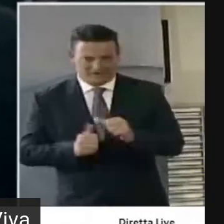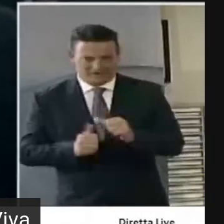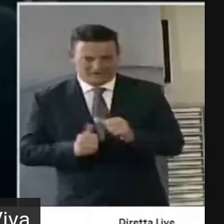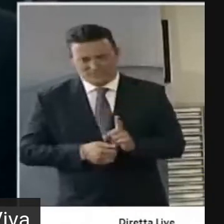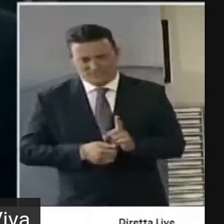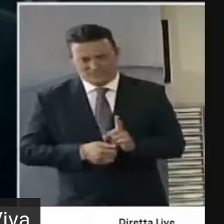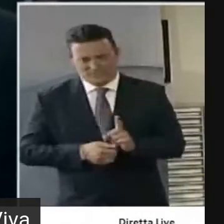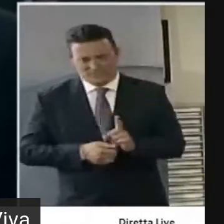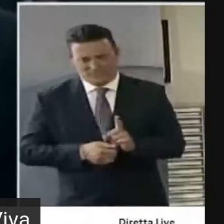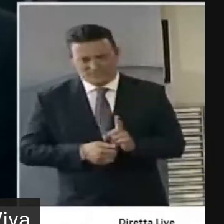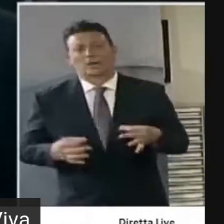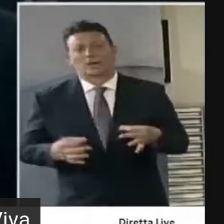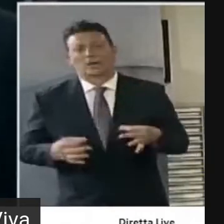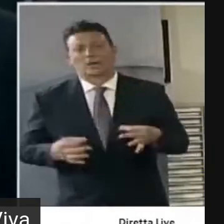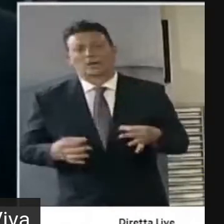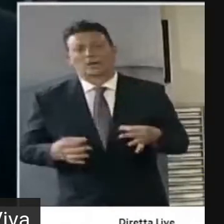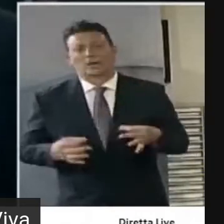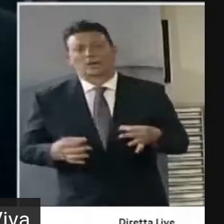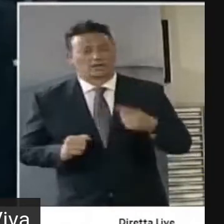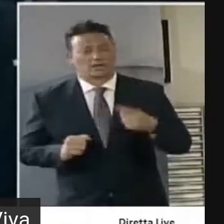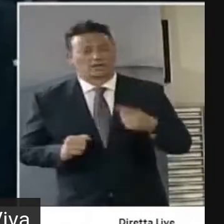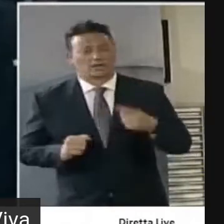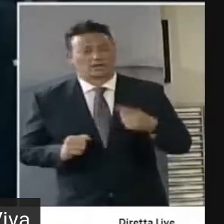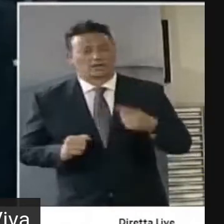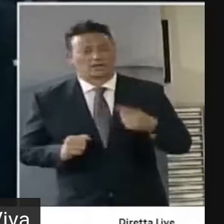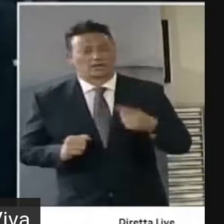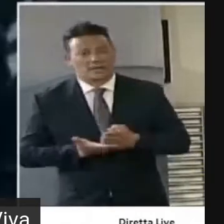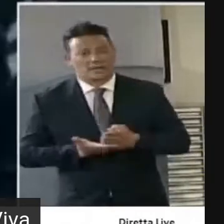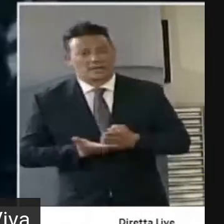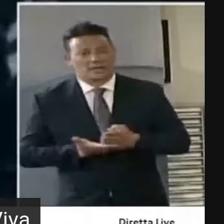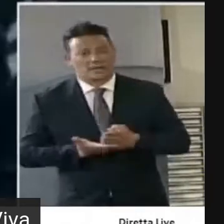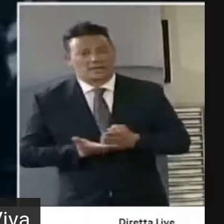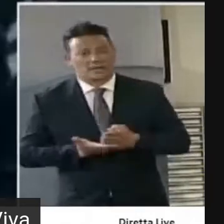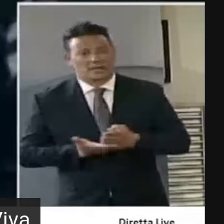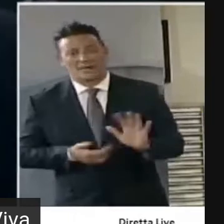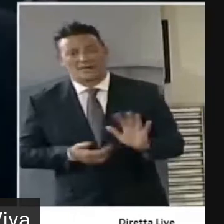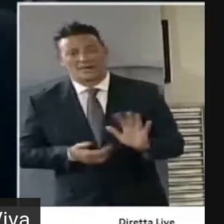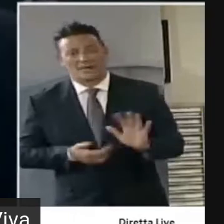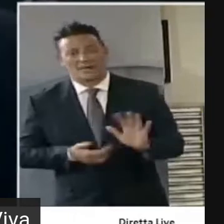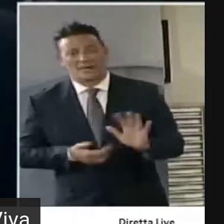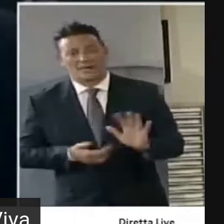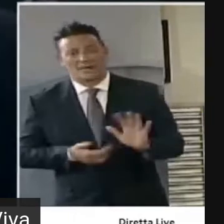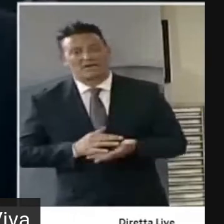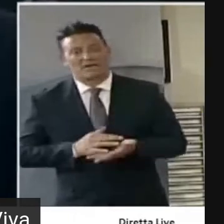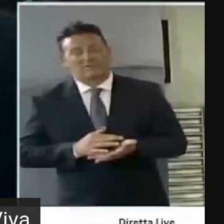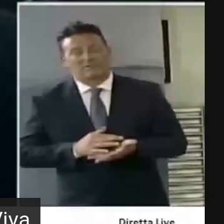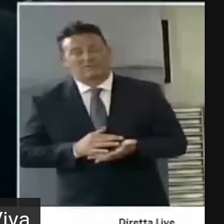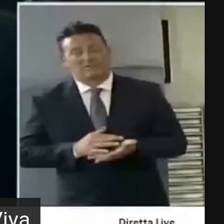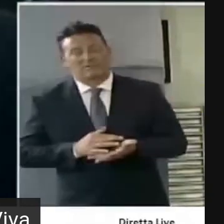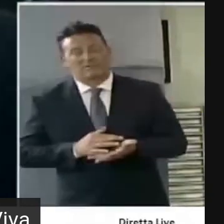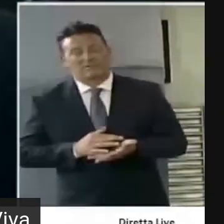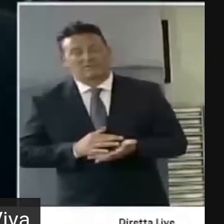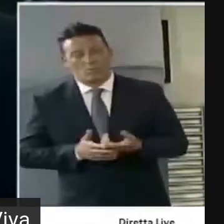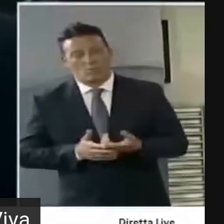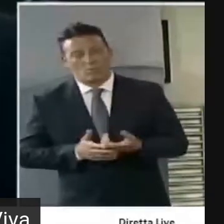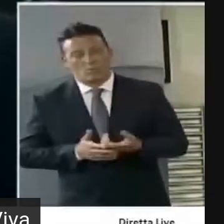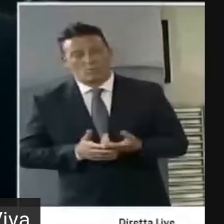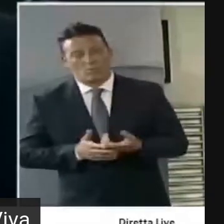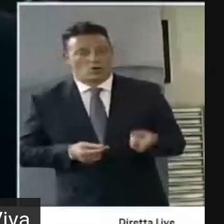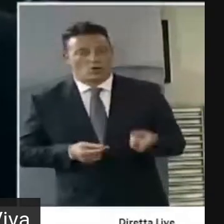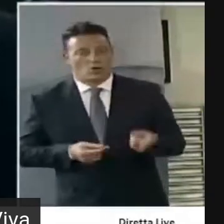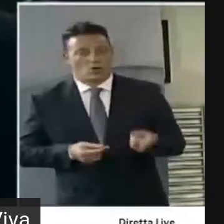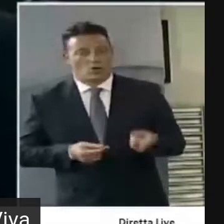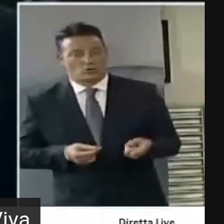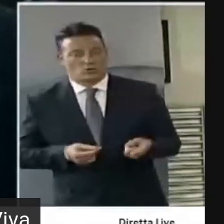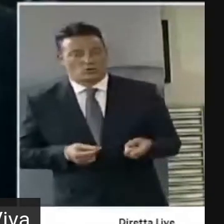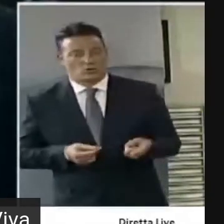sicurezza e alla salute di chi la transita tutti i giorni, ma diventa un fattore di sviluppo economico,